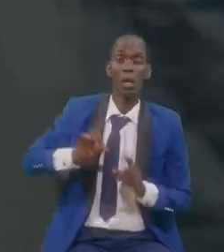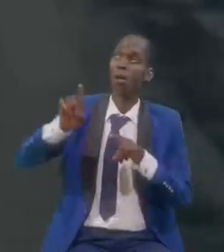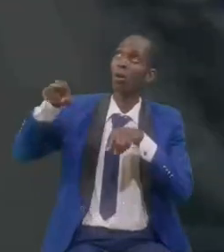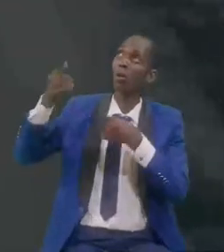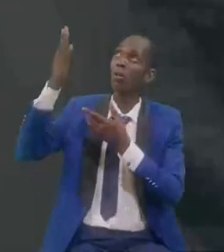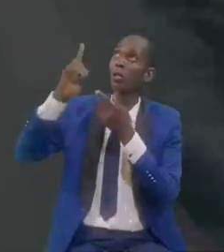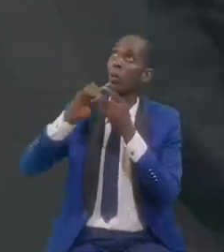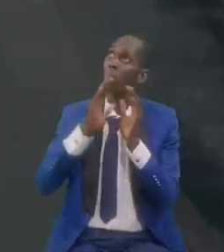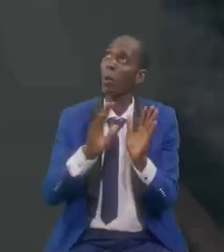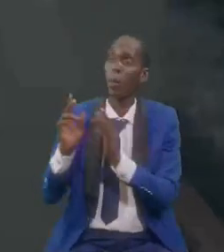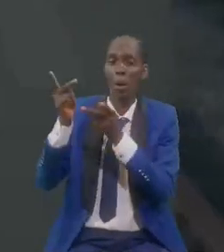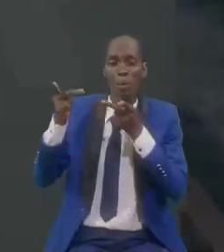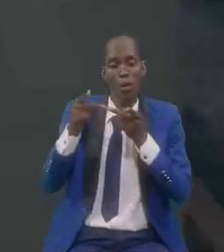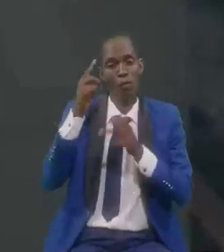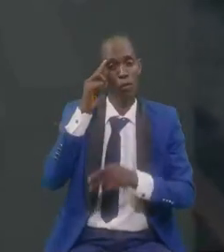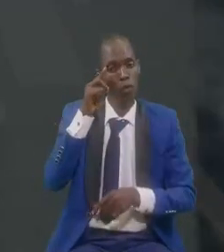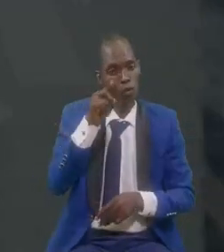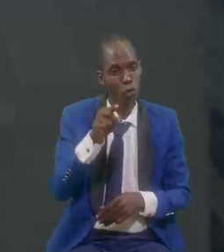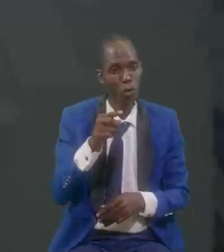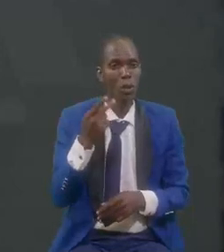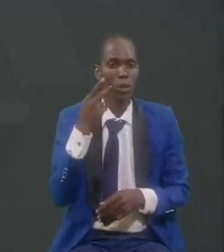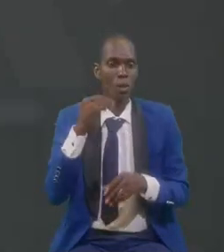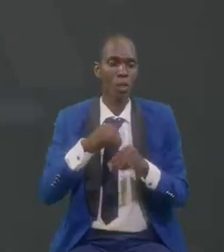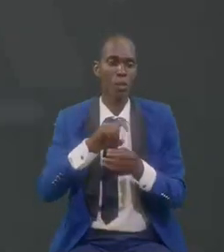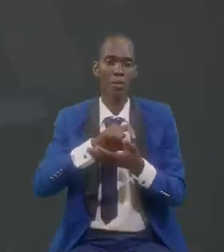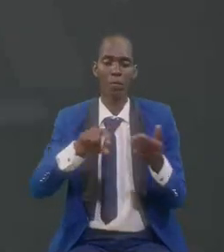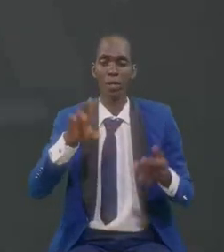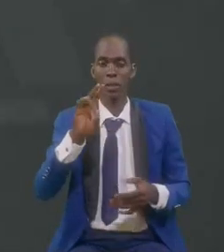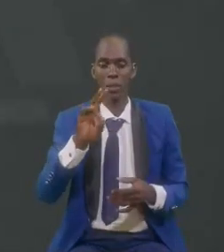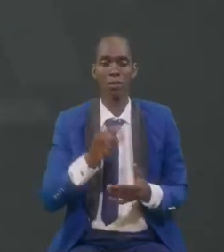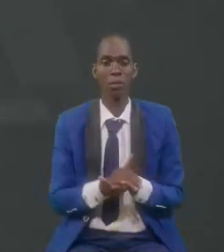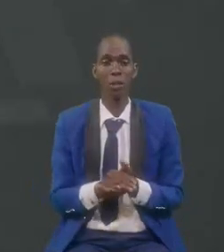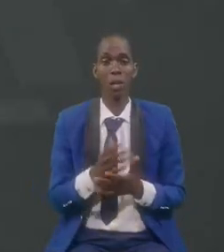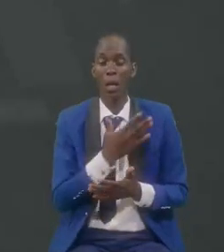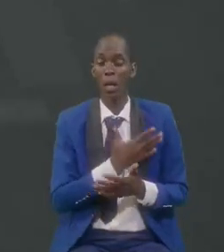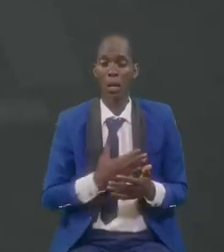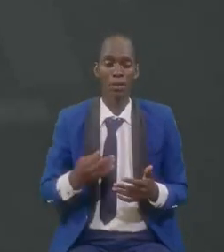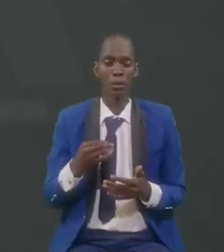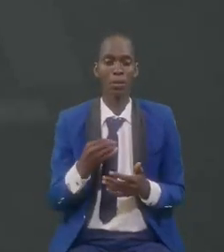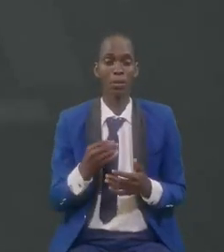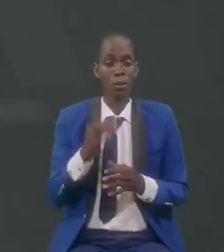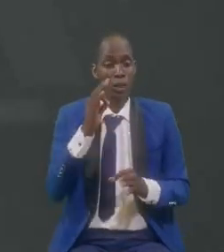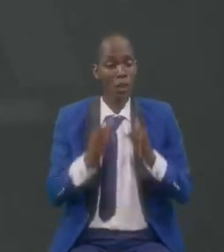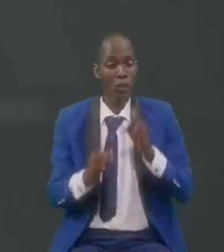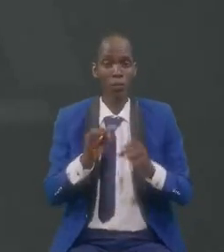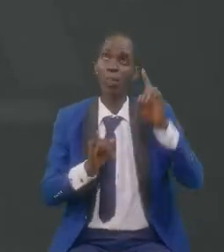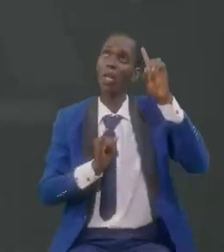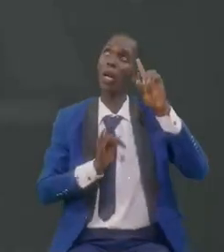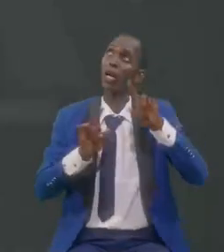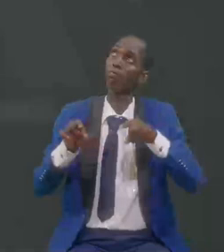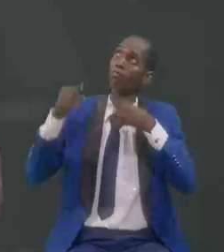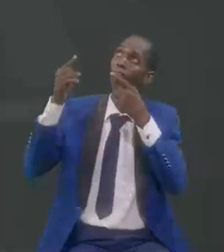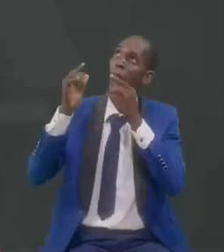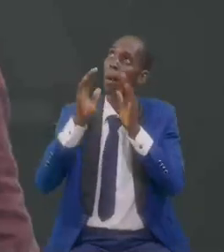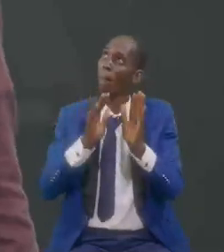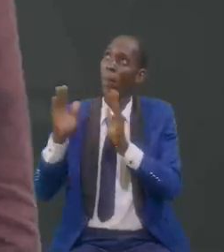préparer une place. Et il dit, dans le verset 3, « Et lorsque je m'en serai allé et